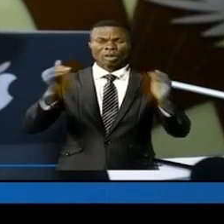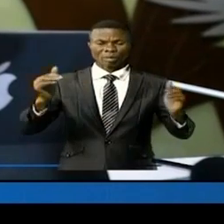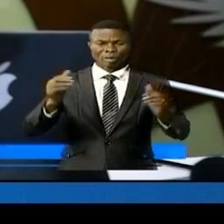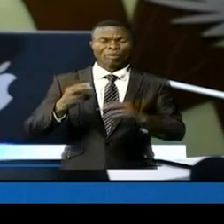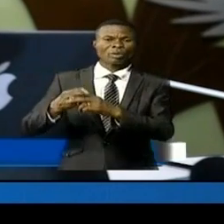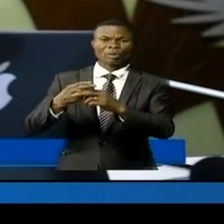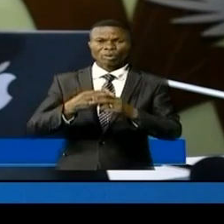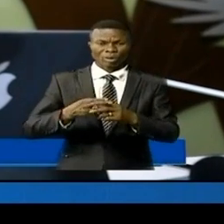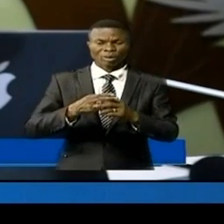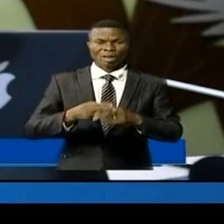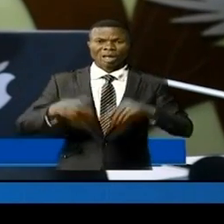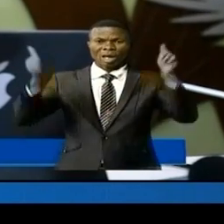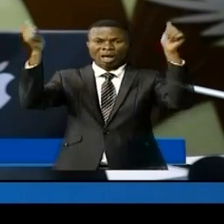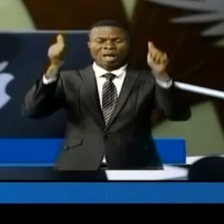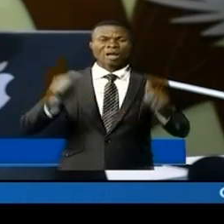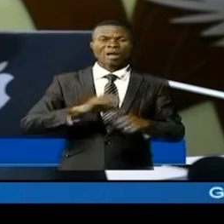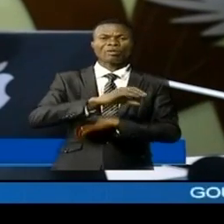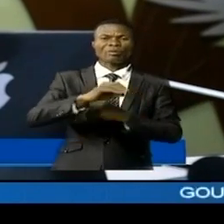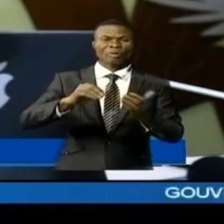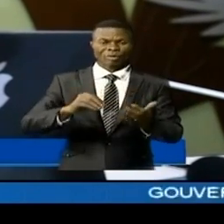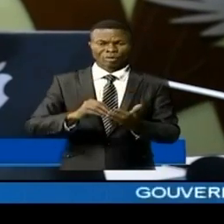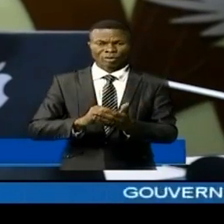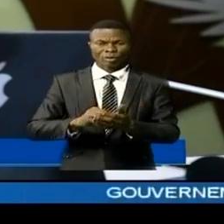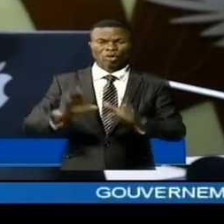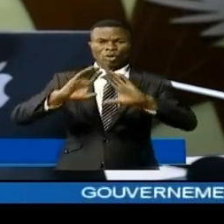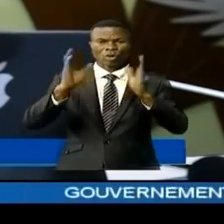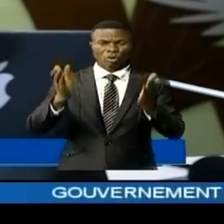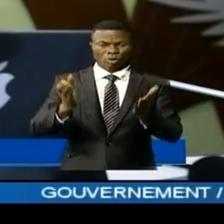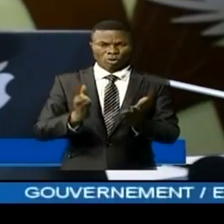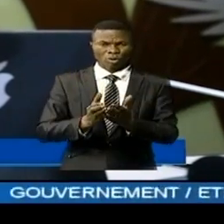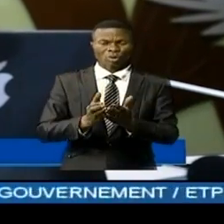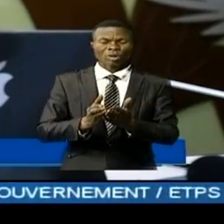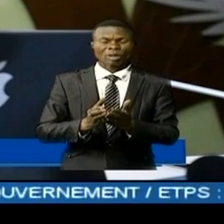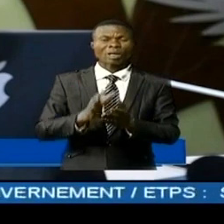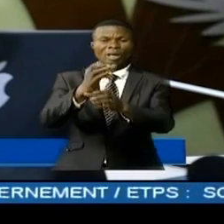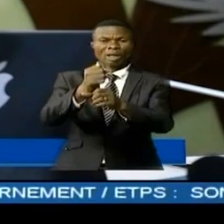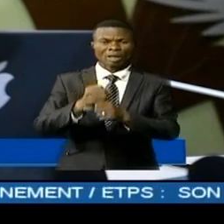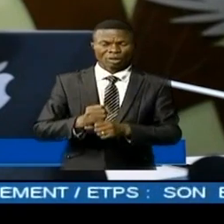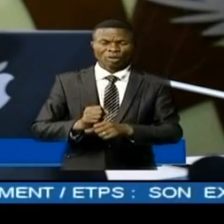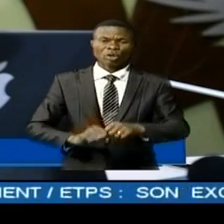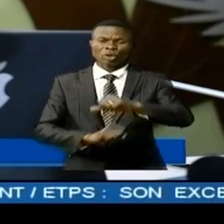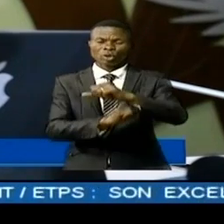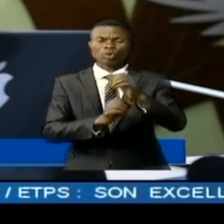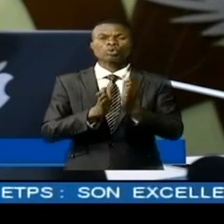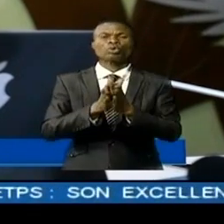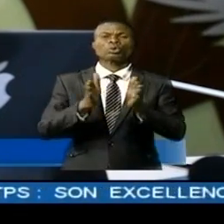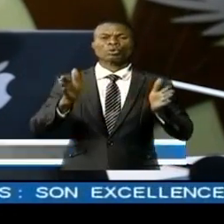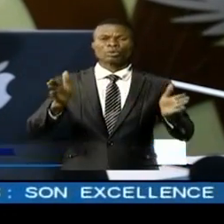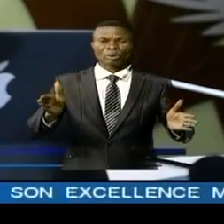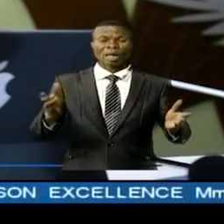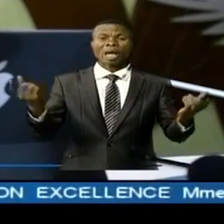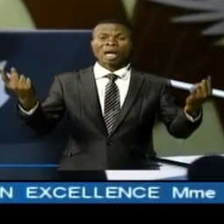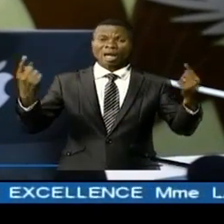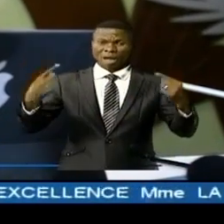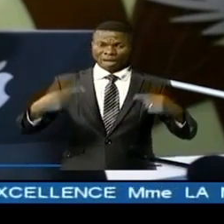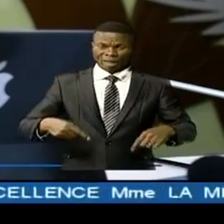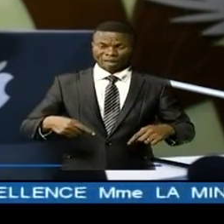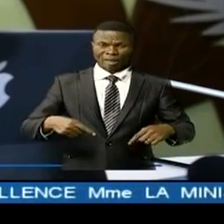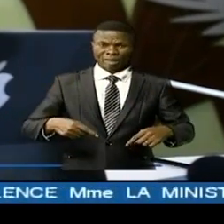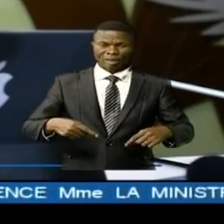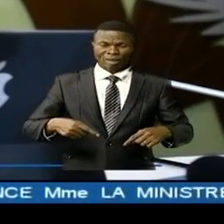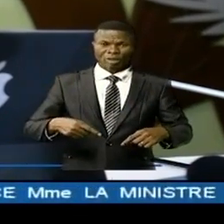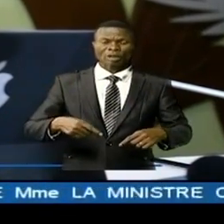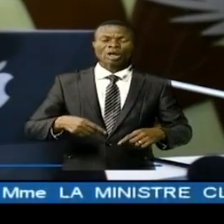l'atrix total la commission espère pouvoir bénéficier de son appui total l'autre que l ouvrir à